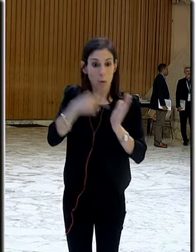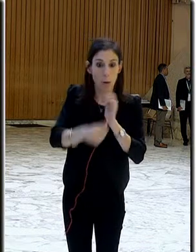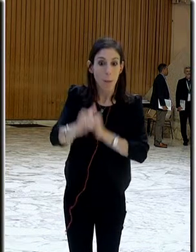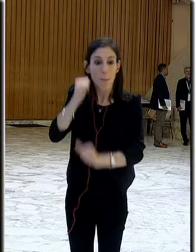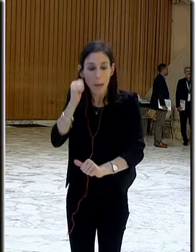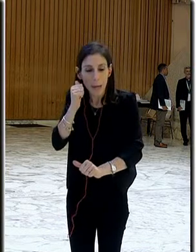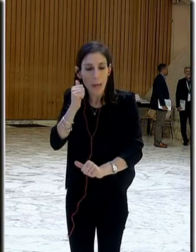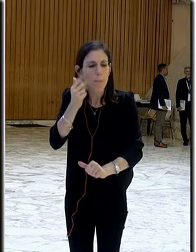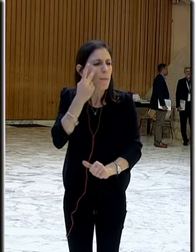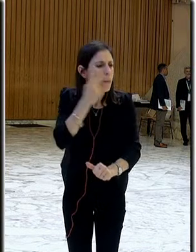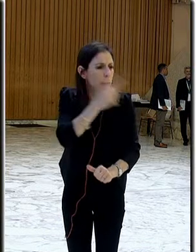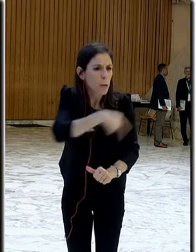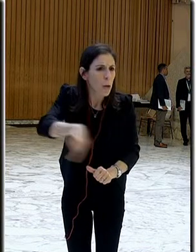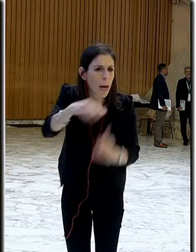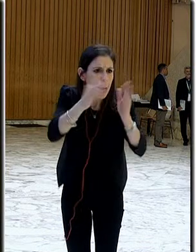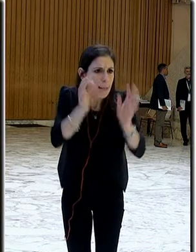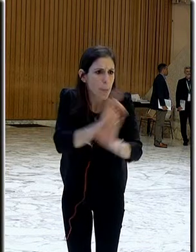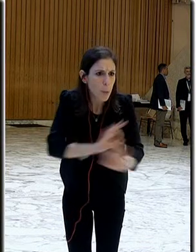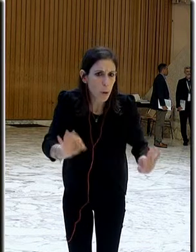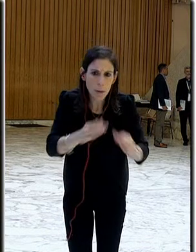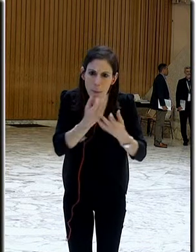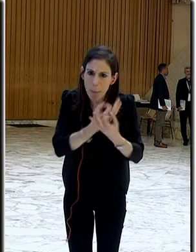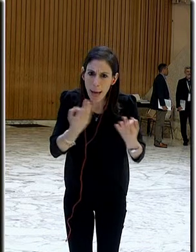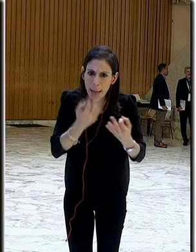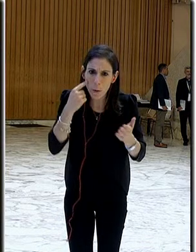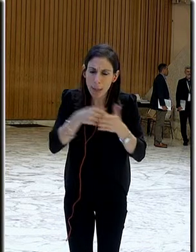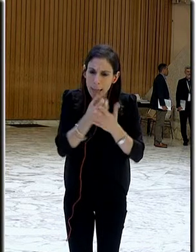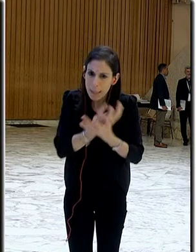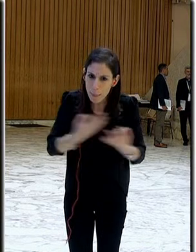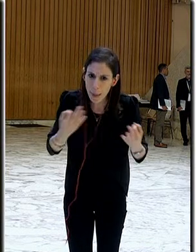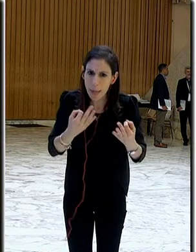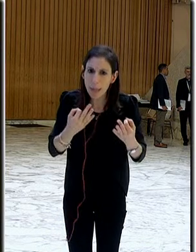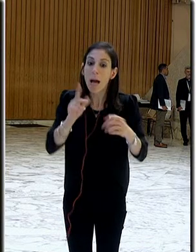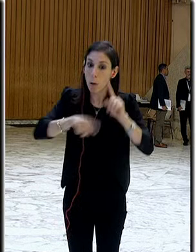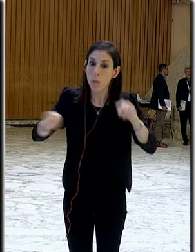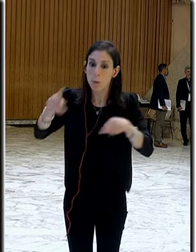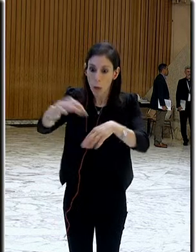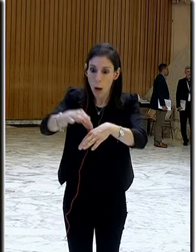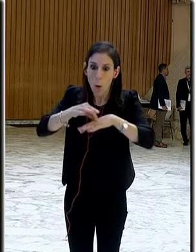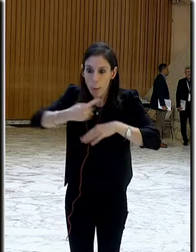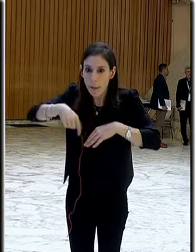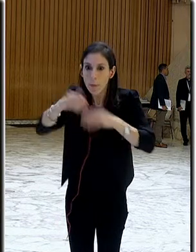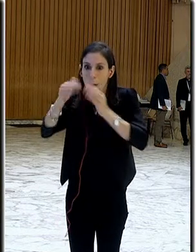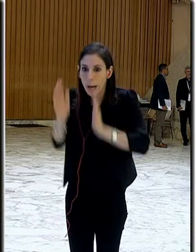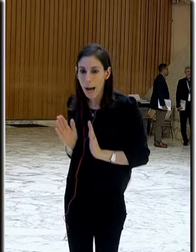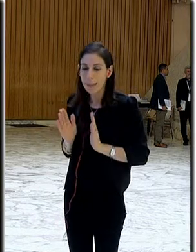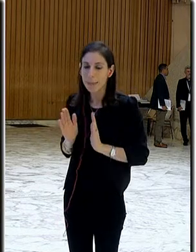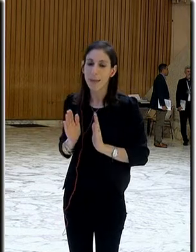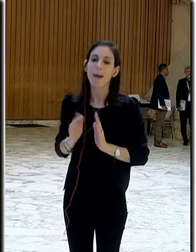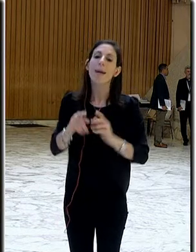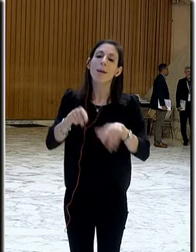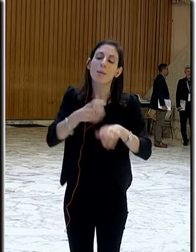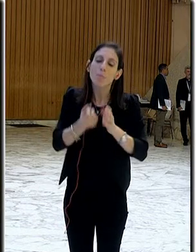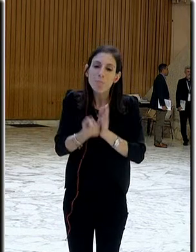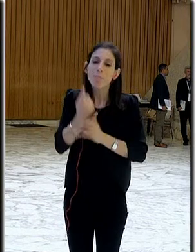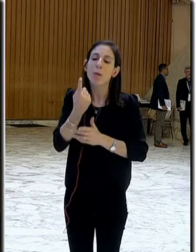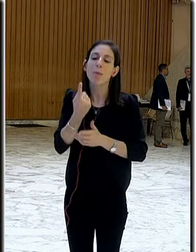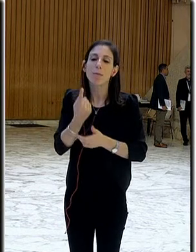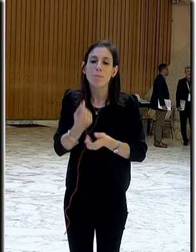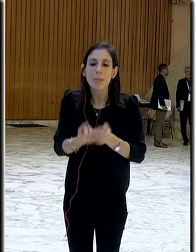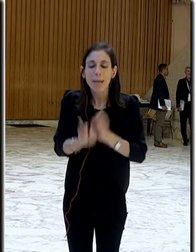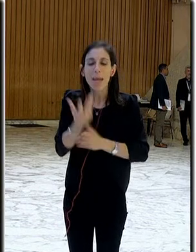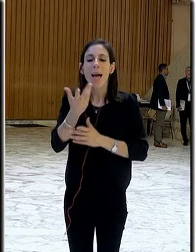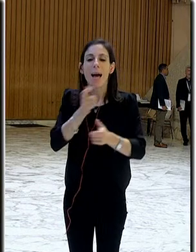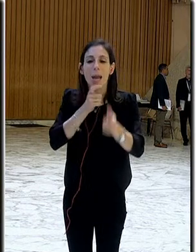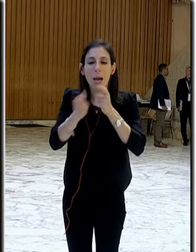nous accompagnait jusque dans nos familles. Ainsi était-il né des rapports très forts entre les membres